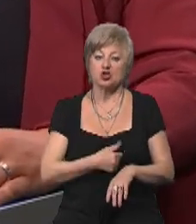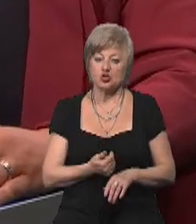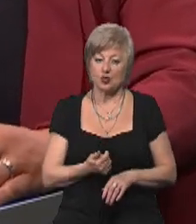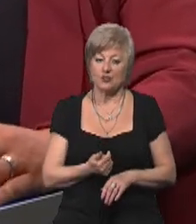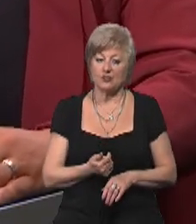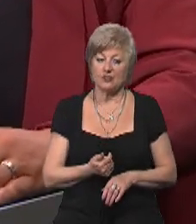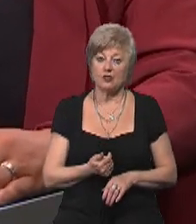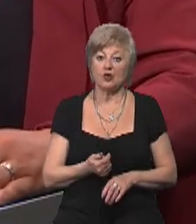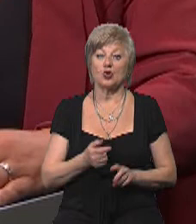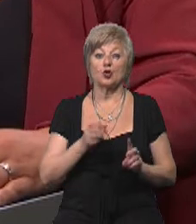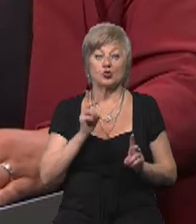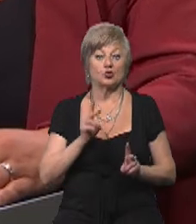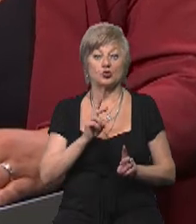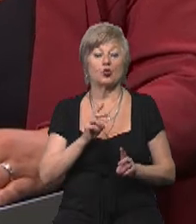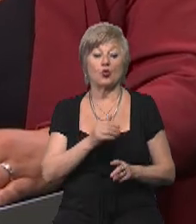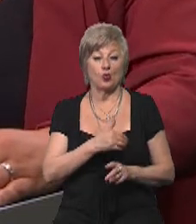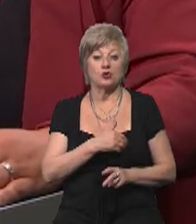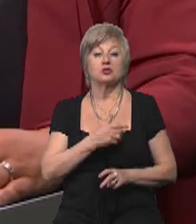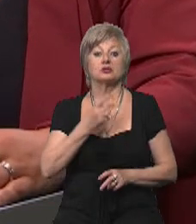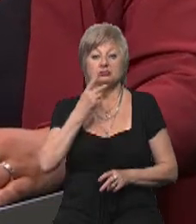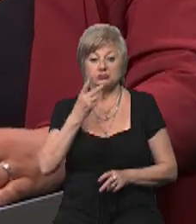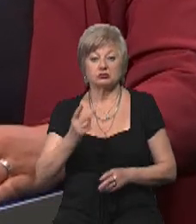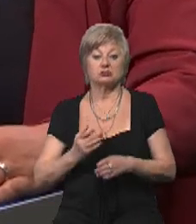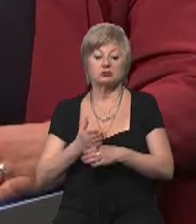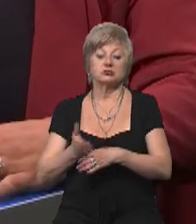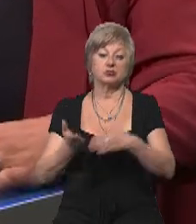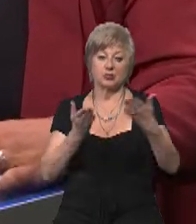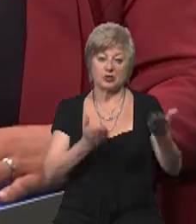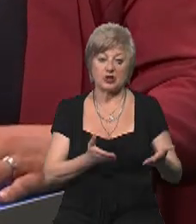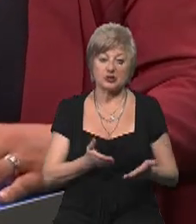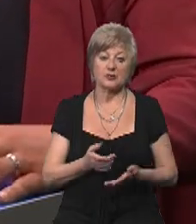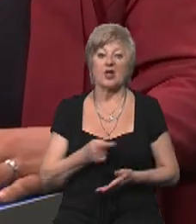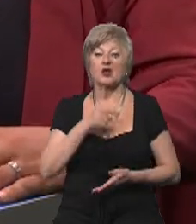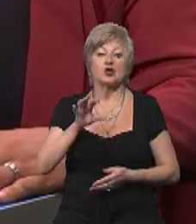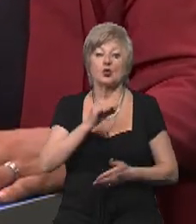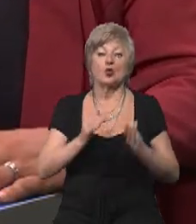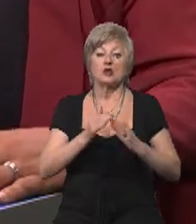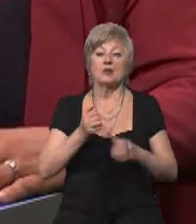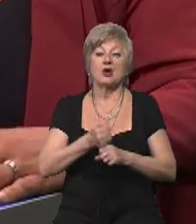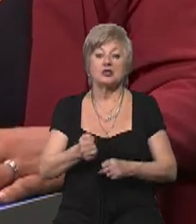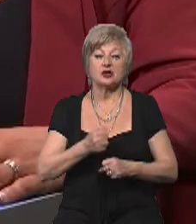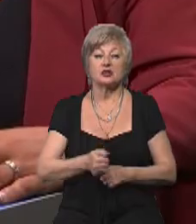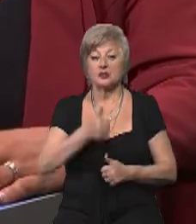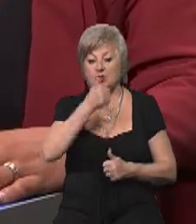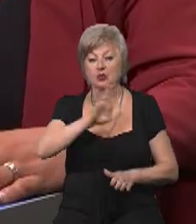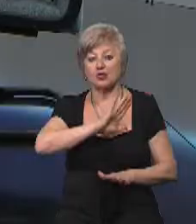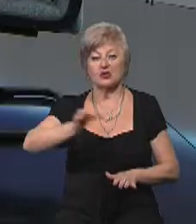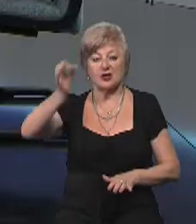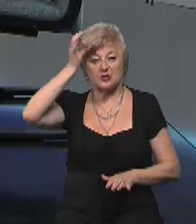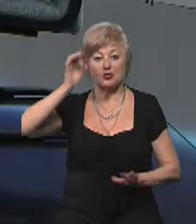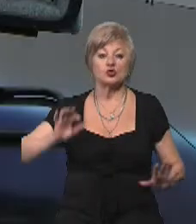годині. Тобто, хто ще не зареєструвався, але має потребу, може прийти. Говорячи про домашнє насильство, ми просто не можемо не згадати